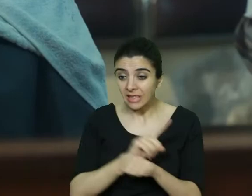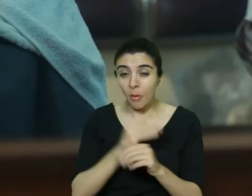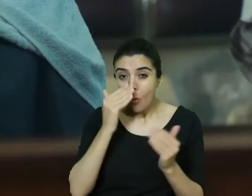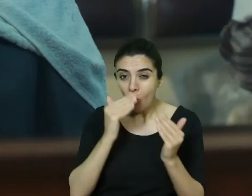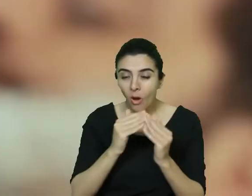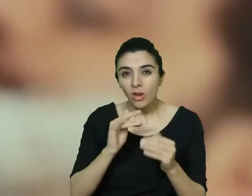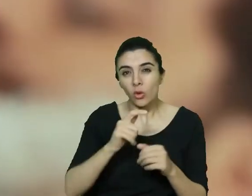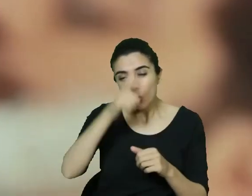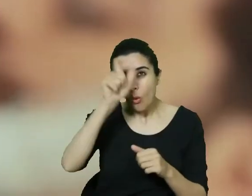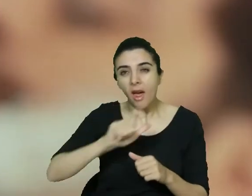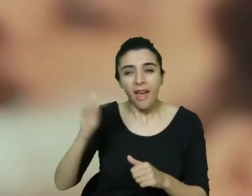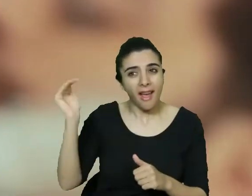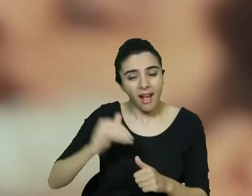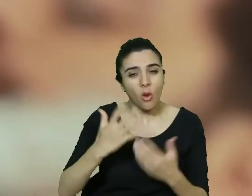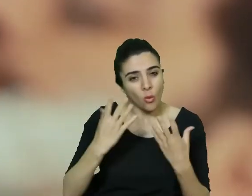birbirimize bu ülkeye.